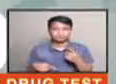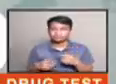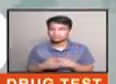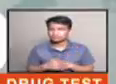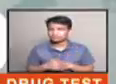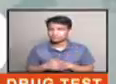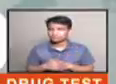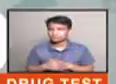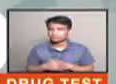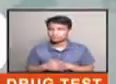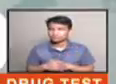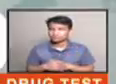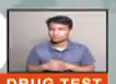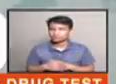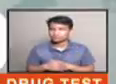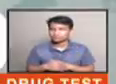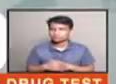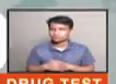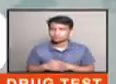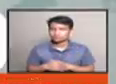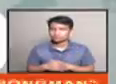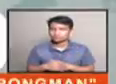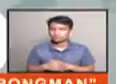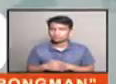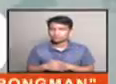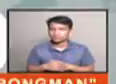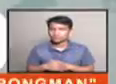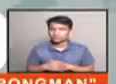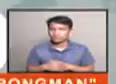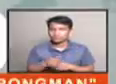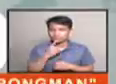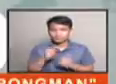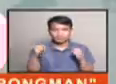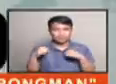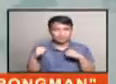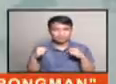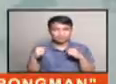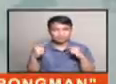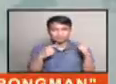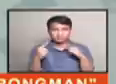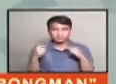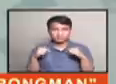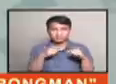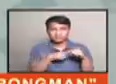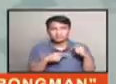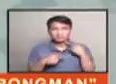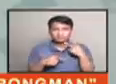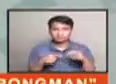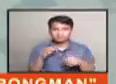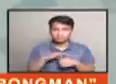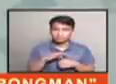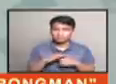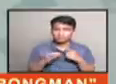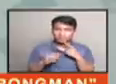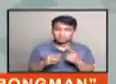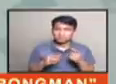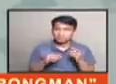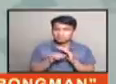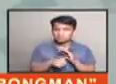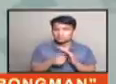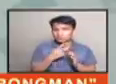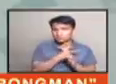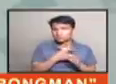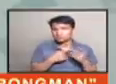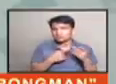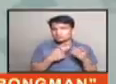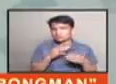Ma'am Alicia. Yes, sir. Mag-usap po kayo na maayos, lalo na kayo po'y tumatakbo bilang kagawad. Ito po'y makaka-apekto po